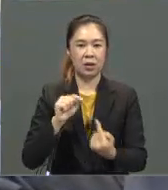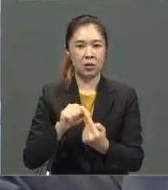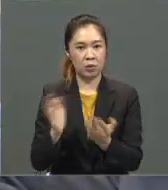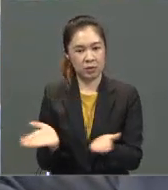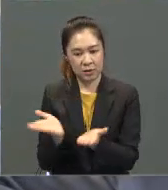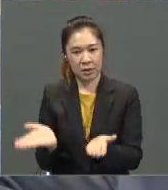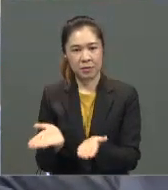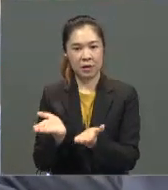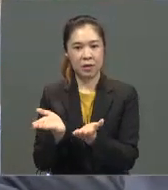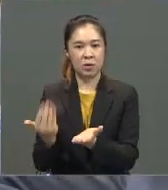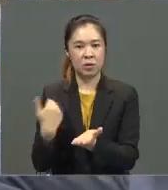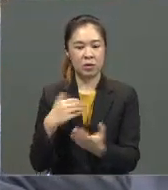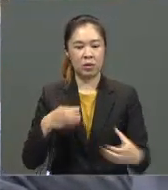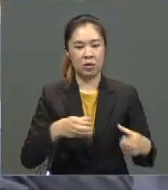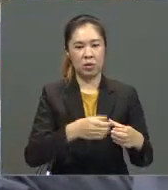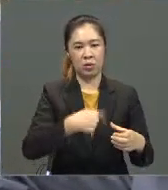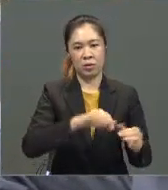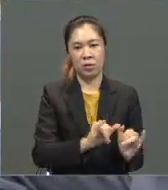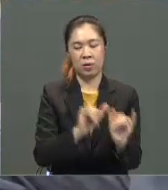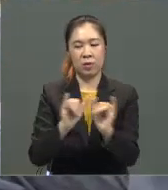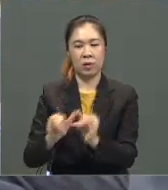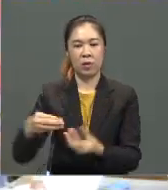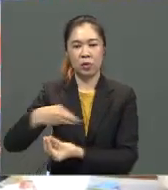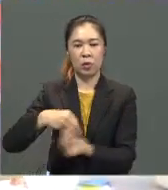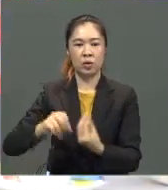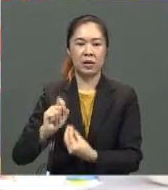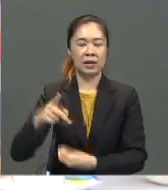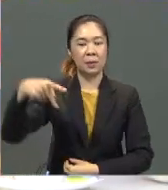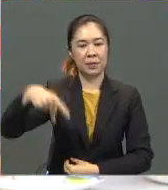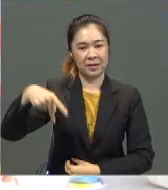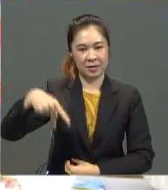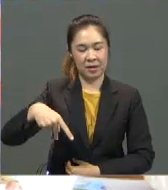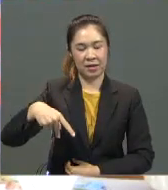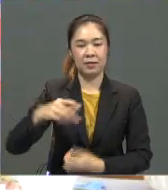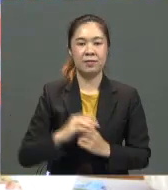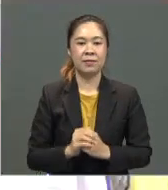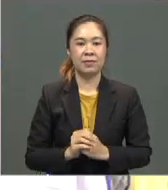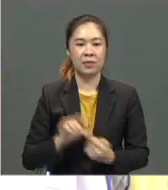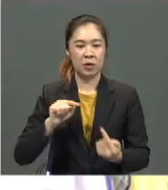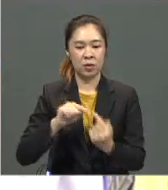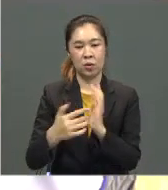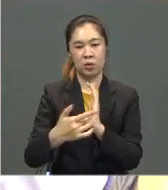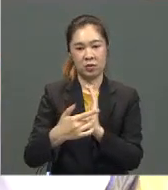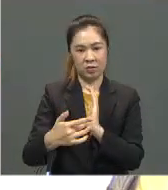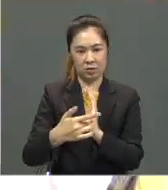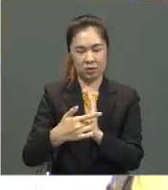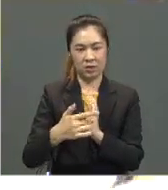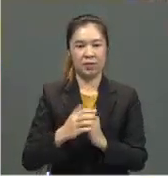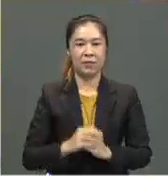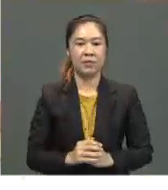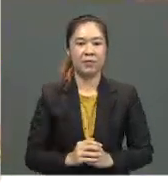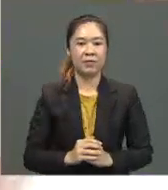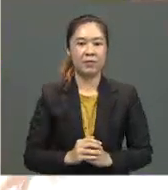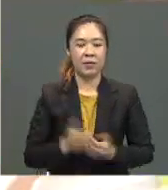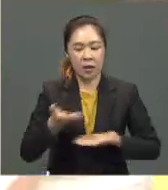สนับสนุนและย้ายฐานการผลิตมายังระเบียงเศรษฐกิจพิเศษภาคตะวันออกของไทยโดยเฉพาะในเรื่องของเทคโนโลยีขั้นสูงครับ